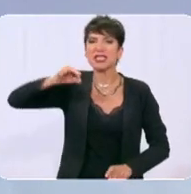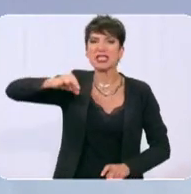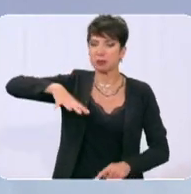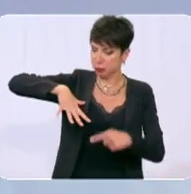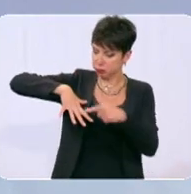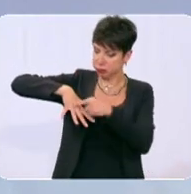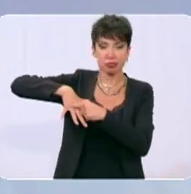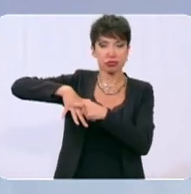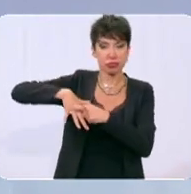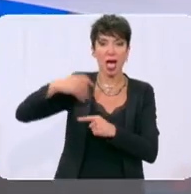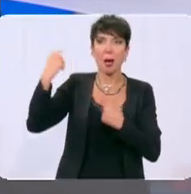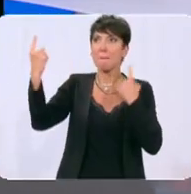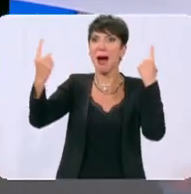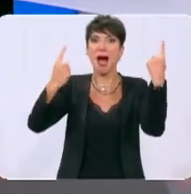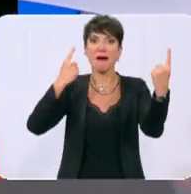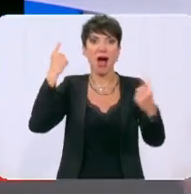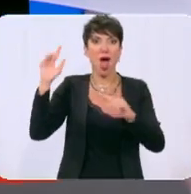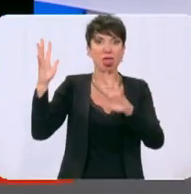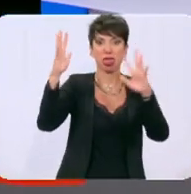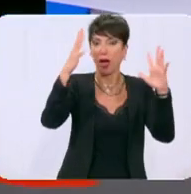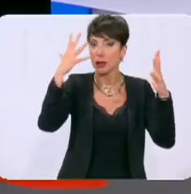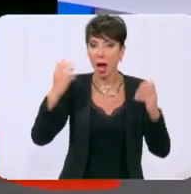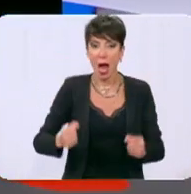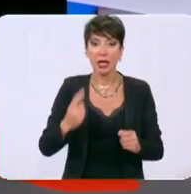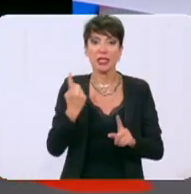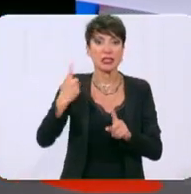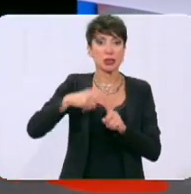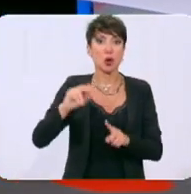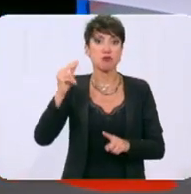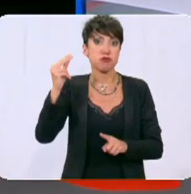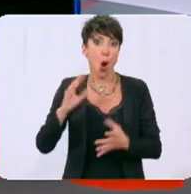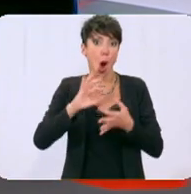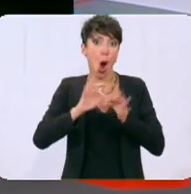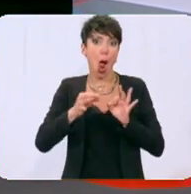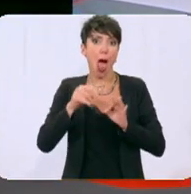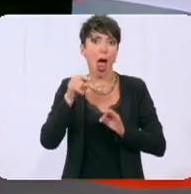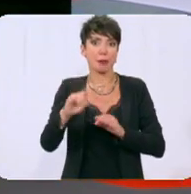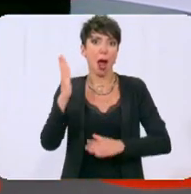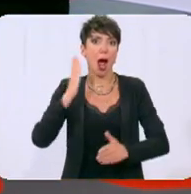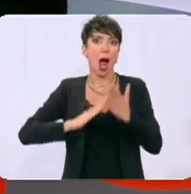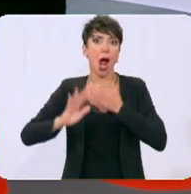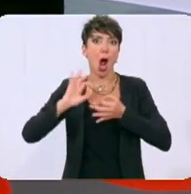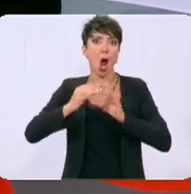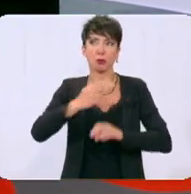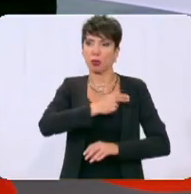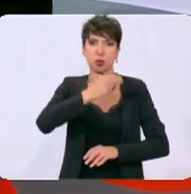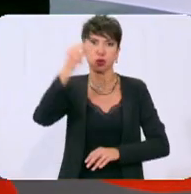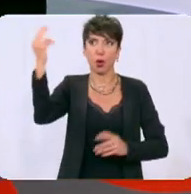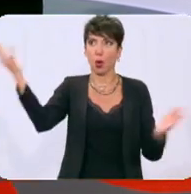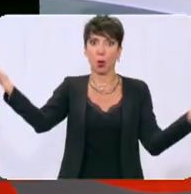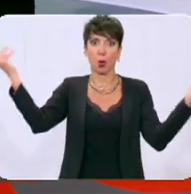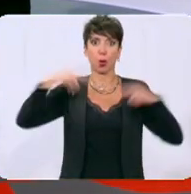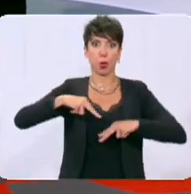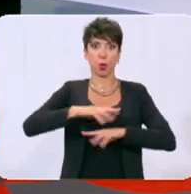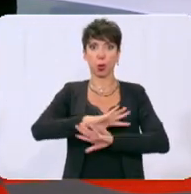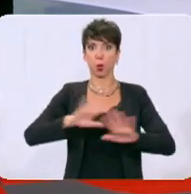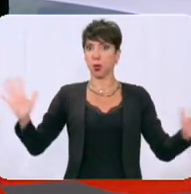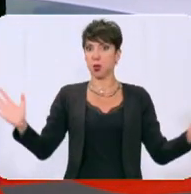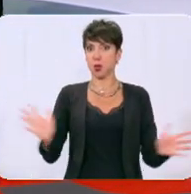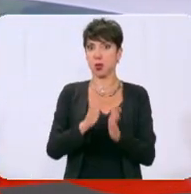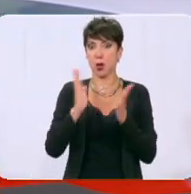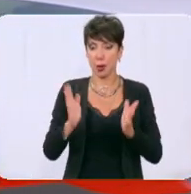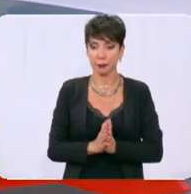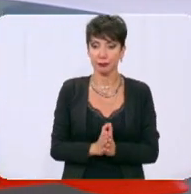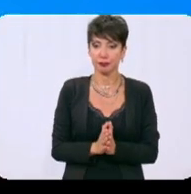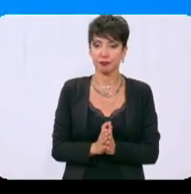και περιβάλλον και πολιτισμό, με την Ολυμπία. Έτσι. Ένα ισχυρό brand name παγκόσμιας ακτινοβολίας. Γιατί έχει